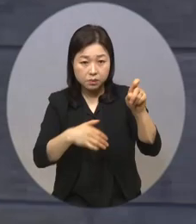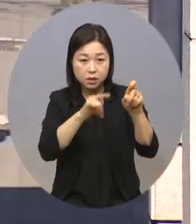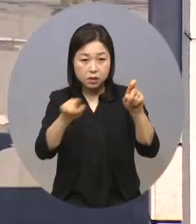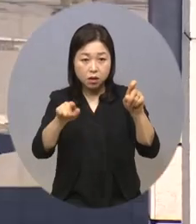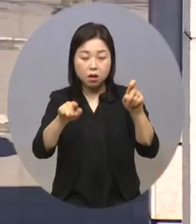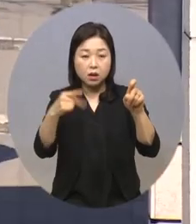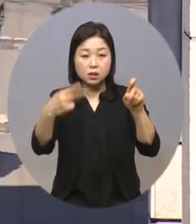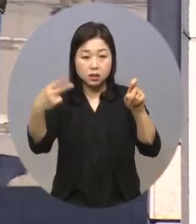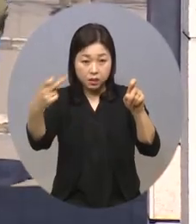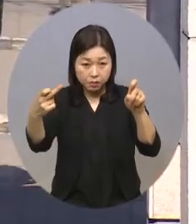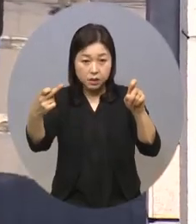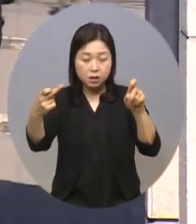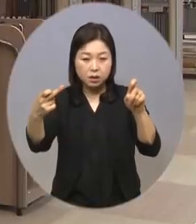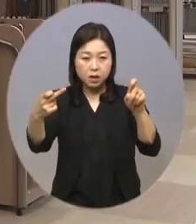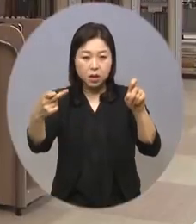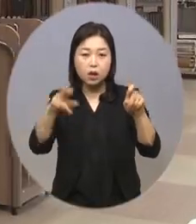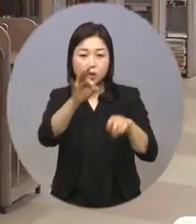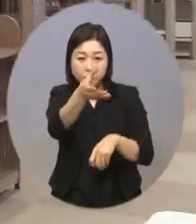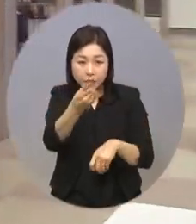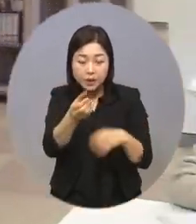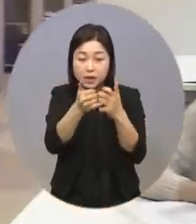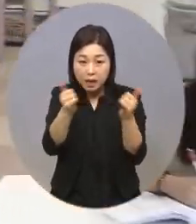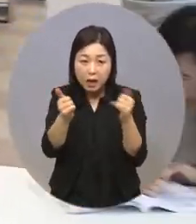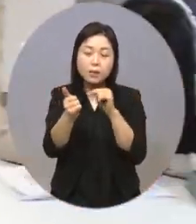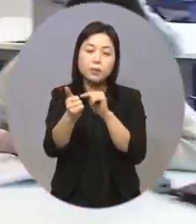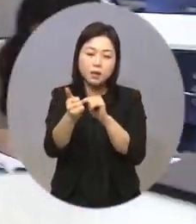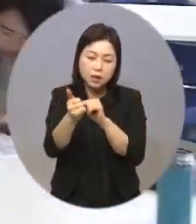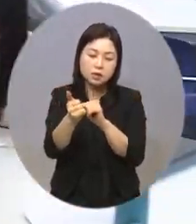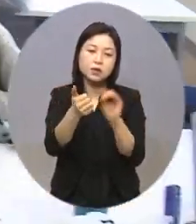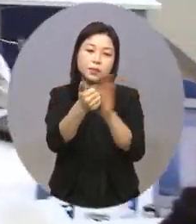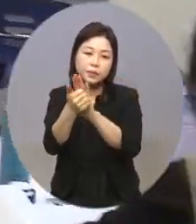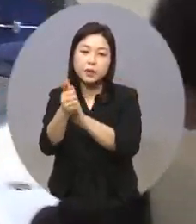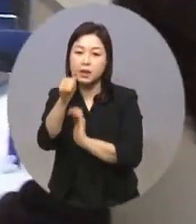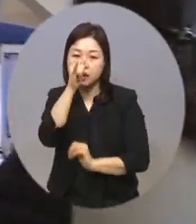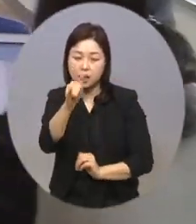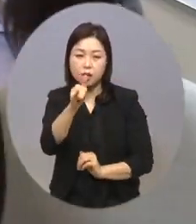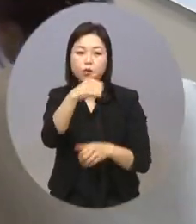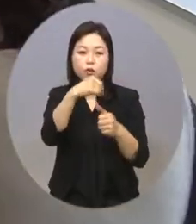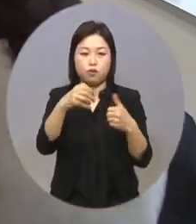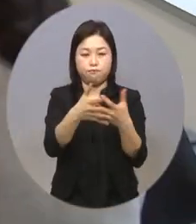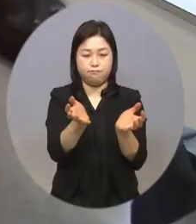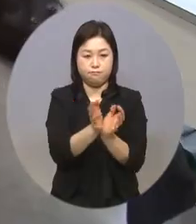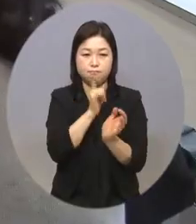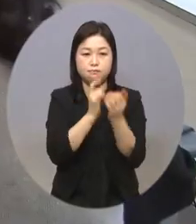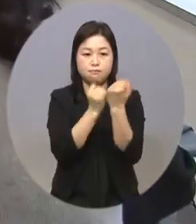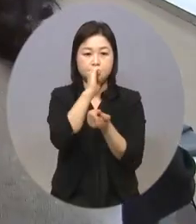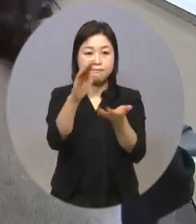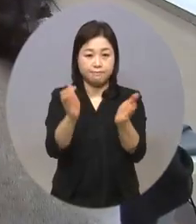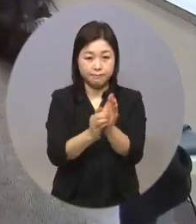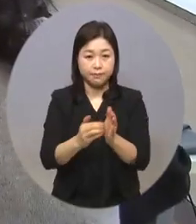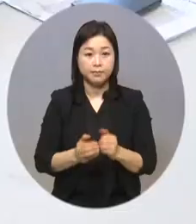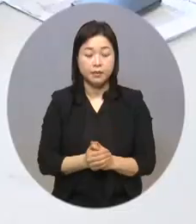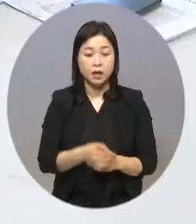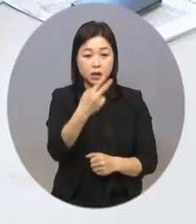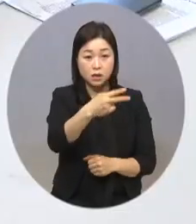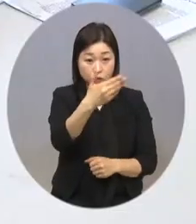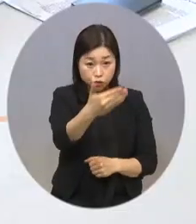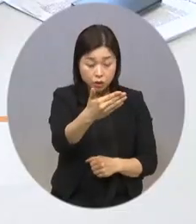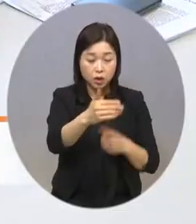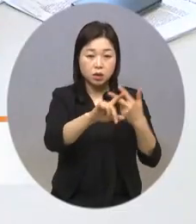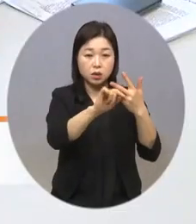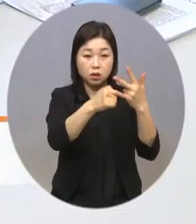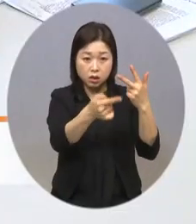대출 채무자까지 확대해 시행된다는 의미가 있다고 교육부는 설명했습니다. 또 2009년